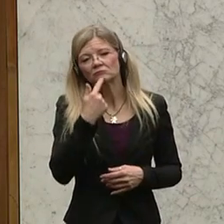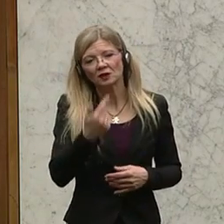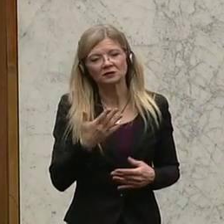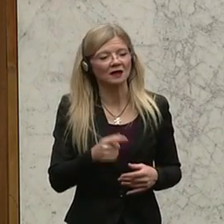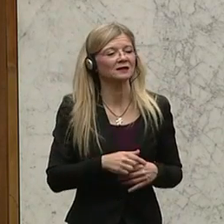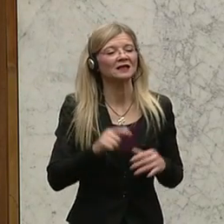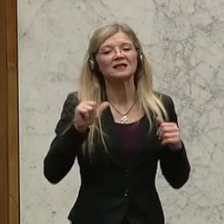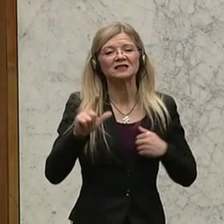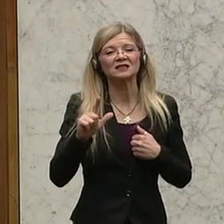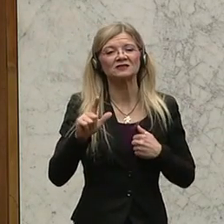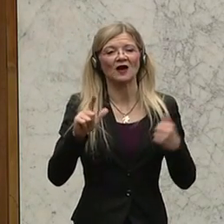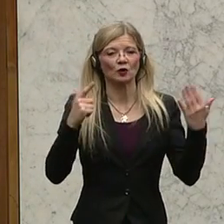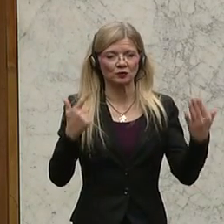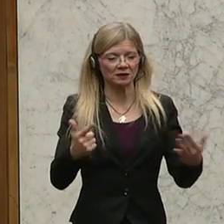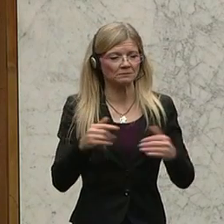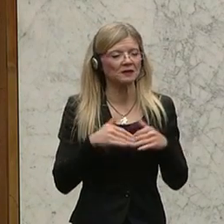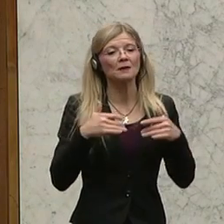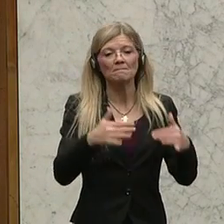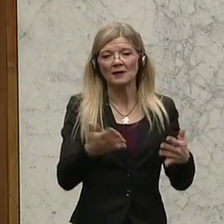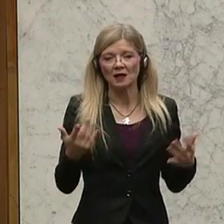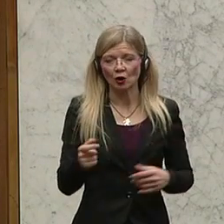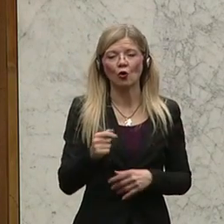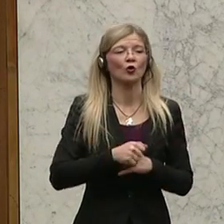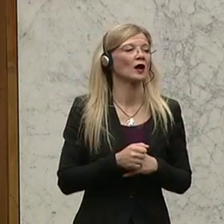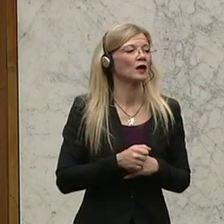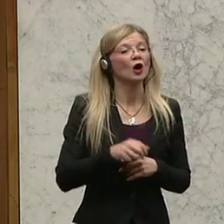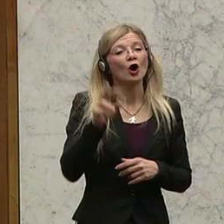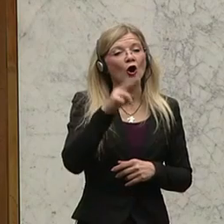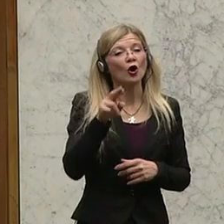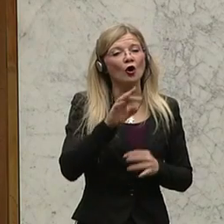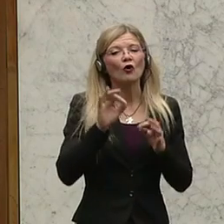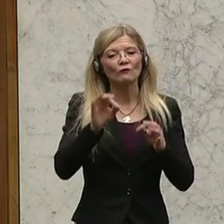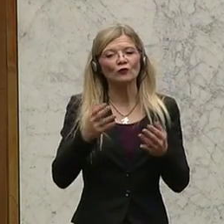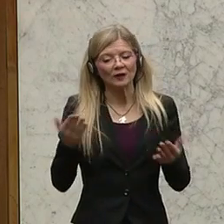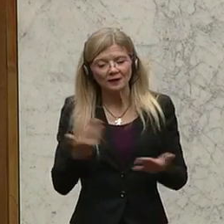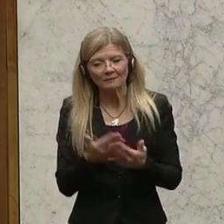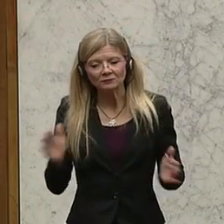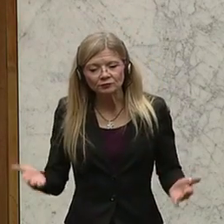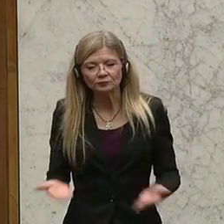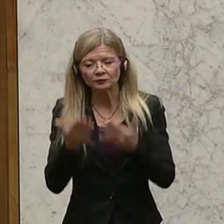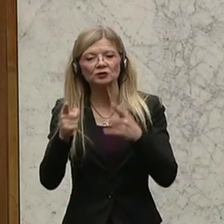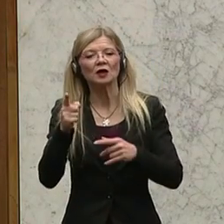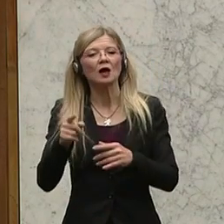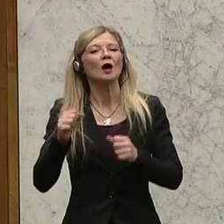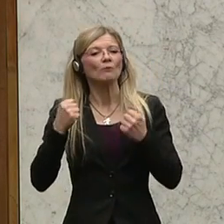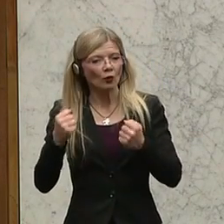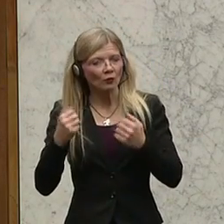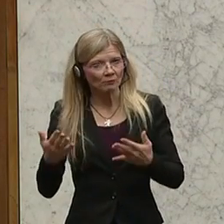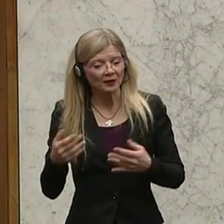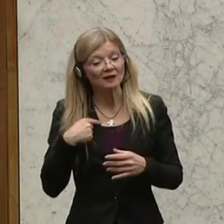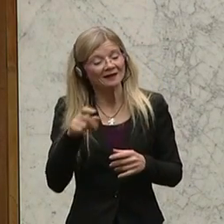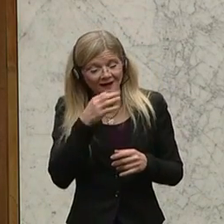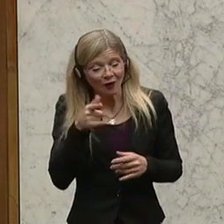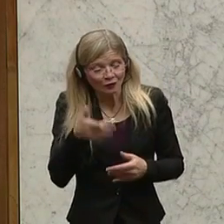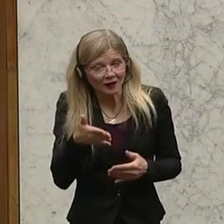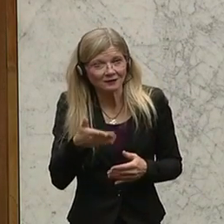mit dem Automobilhandel für die Forcierung der Immobilität, setzen wir genau an diesen Problemstellen an und werden nach